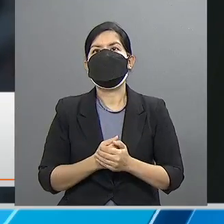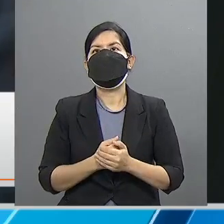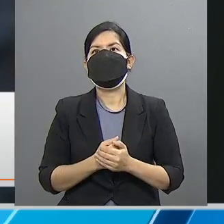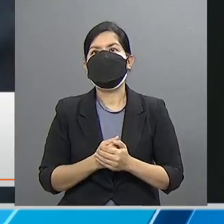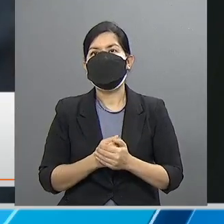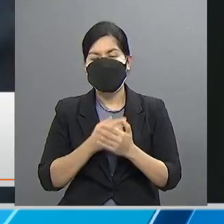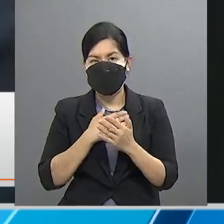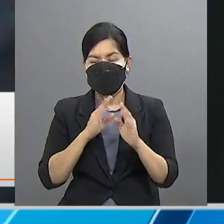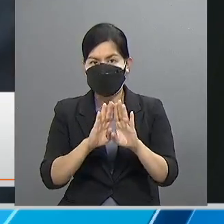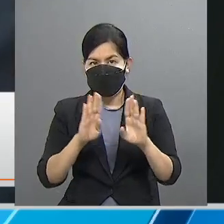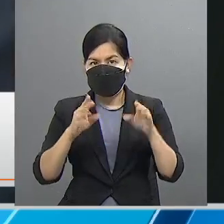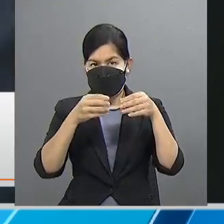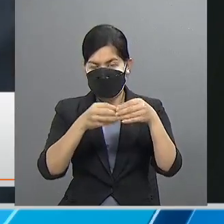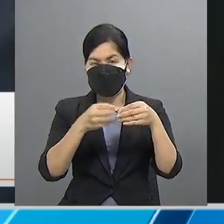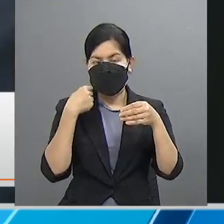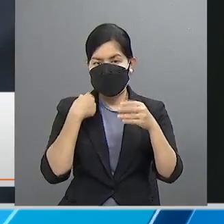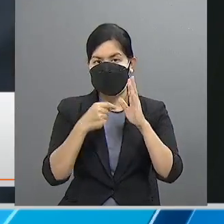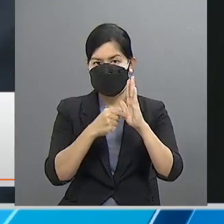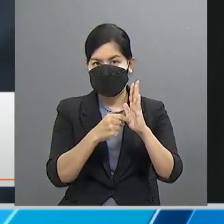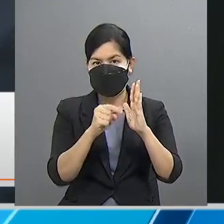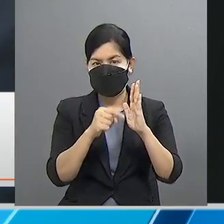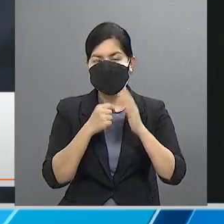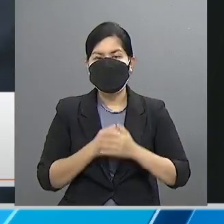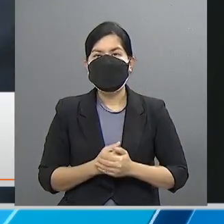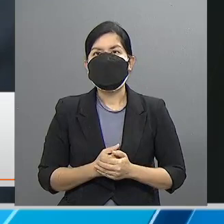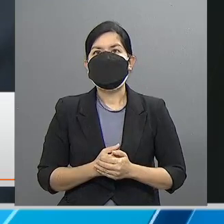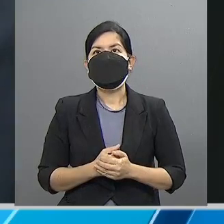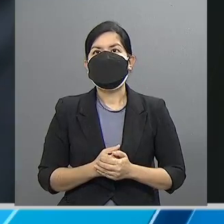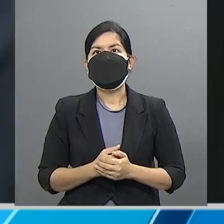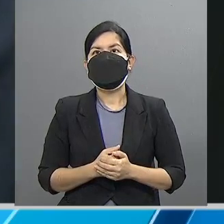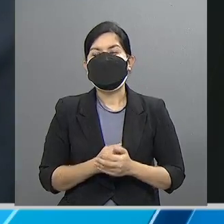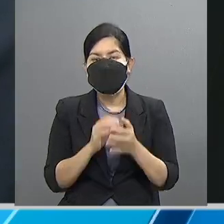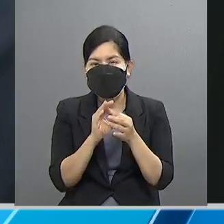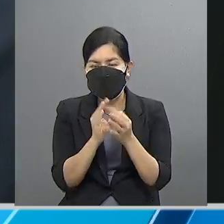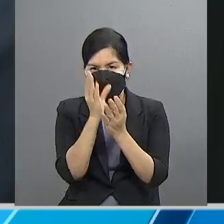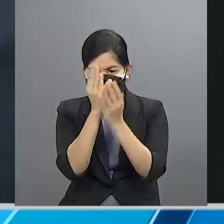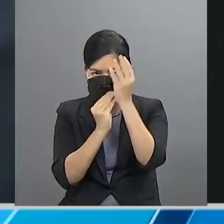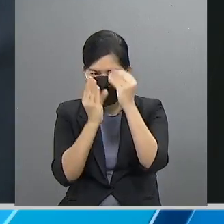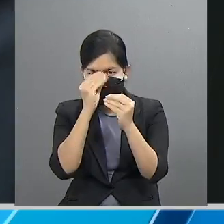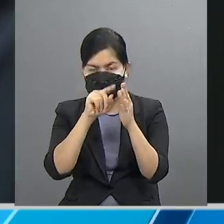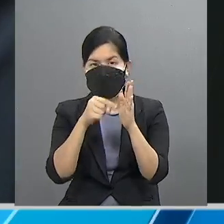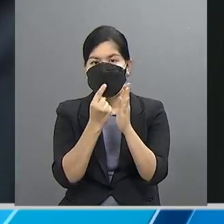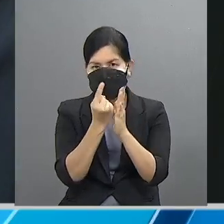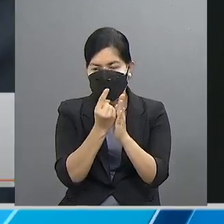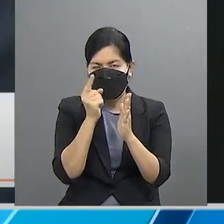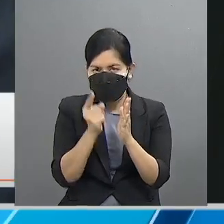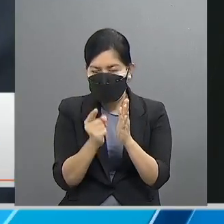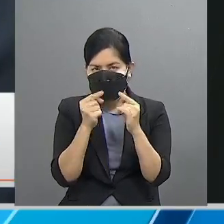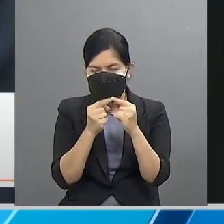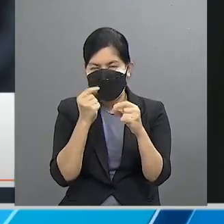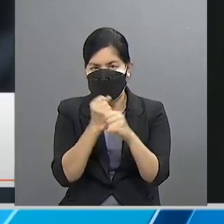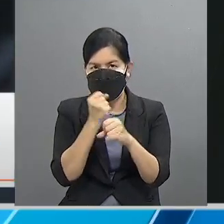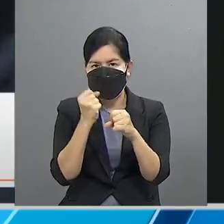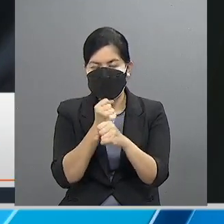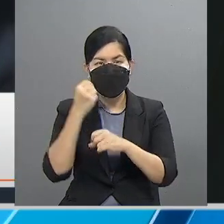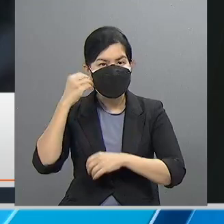องหรือว่าแซนด์บ็อกซ์ขึ้นมาเรียนเนี่ยครับคือการเรียน1ชั่วโมงแทบจะต้องเรียนซ้ำไปซ้ำมาเยอะมากเพื่อให้ทำได ้ คือ